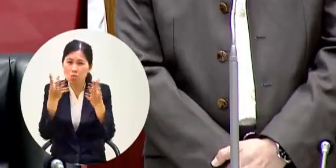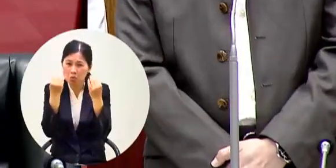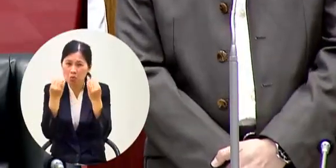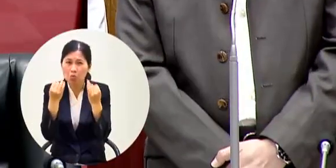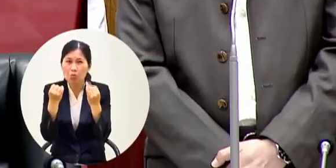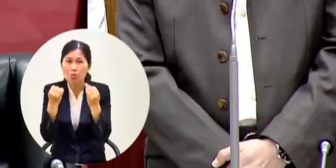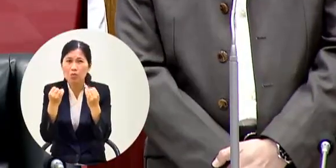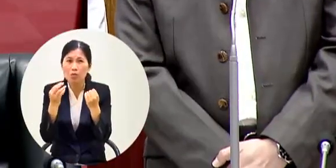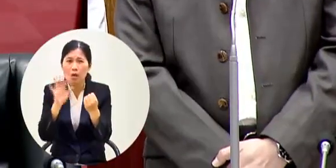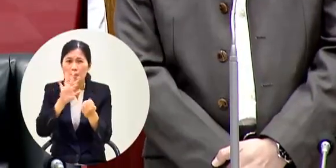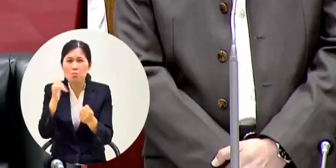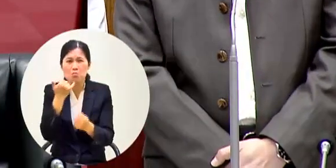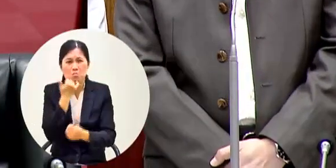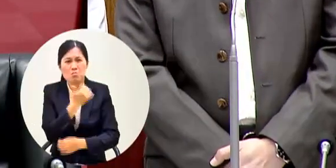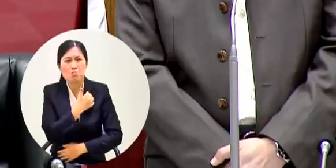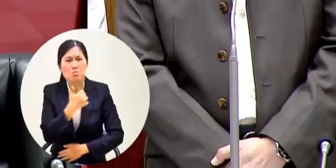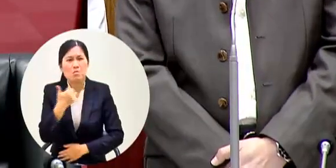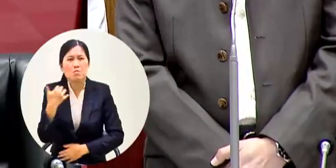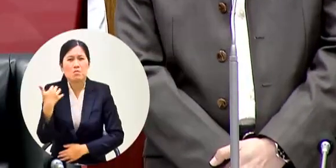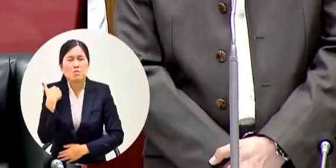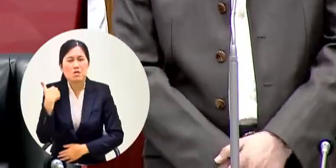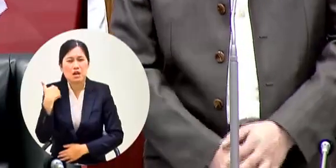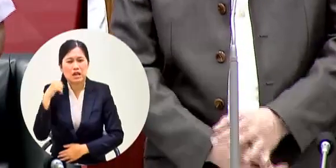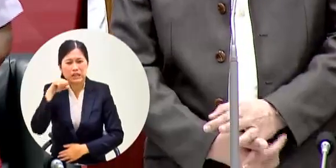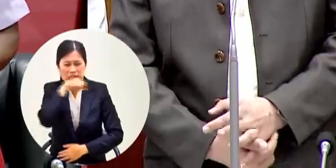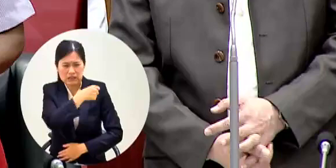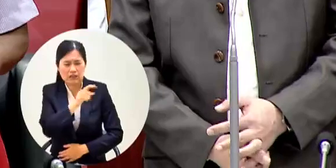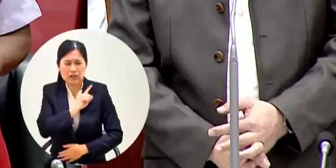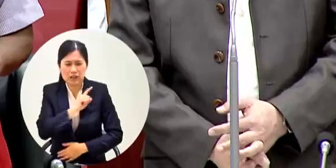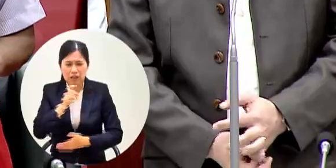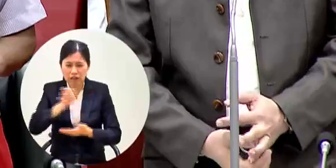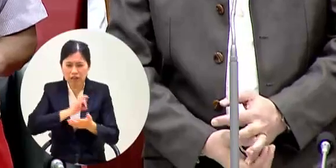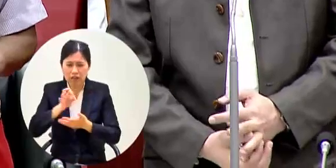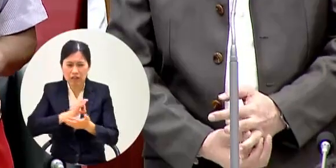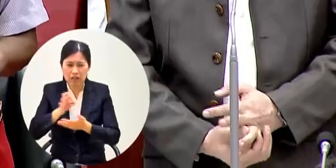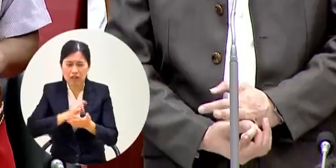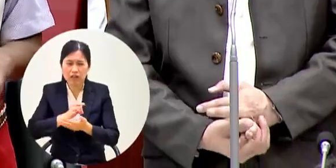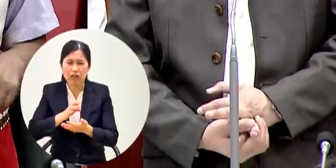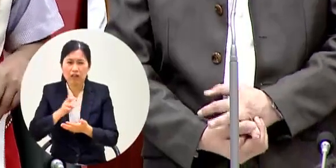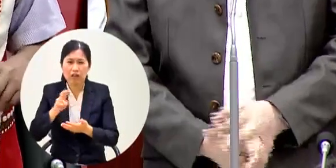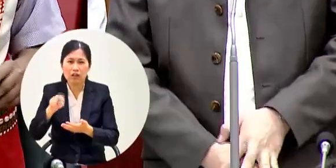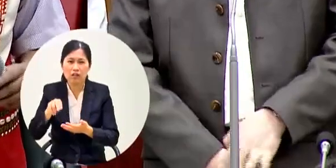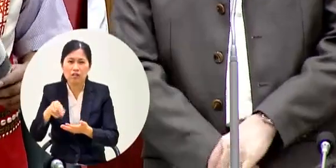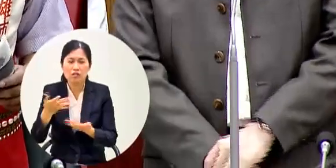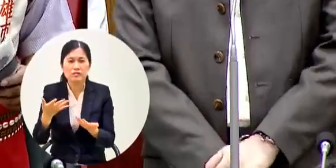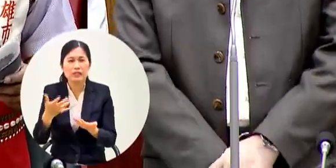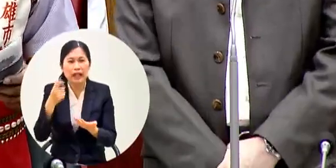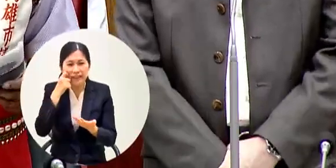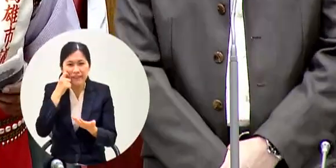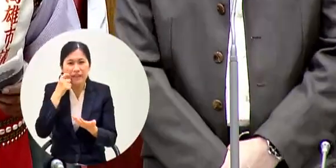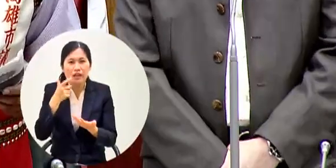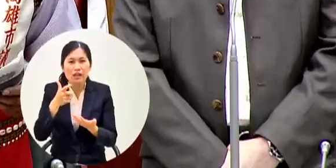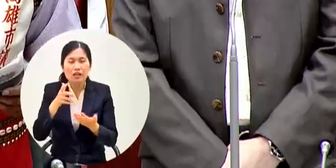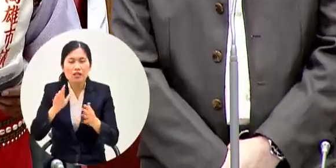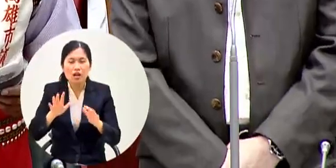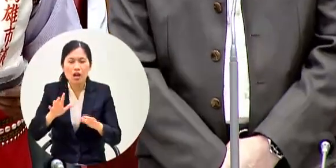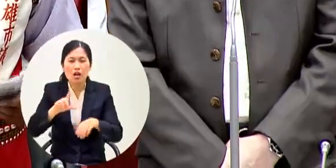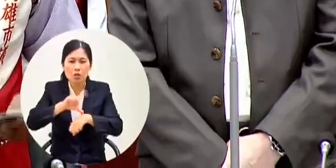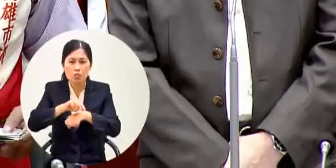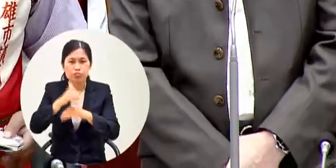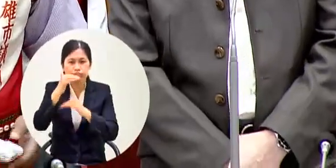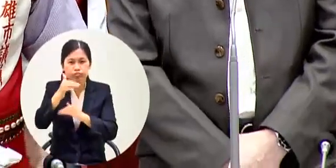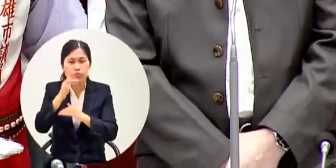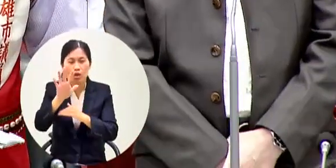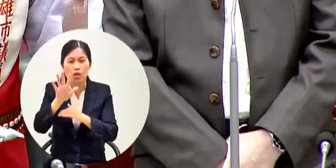所以无法出关。但是 A 目前的数量